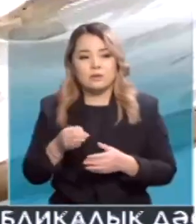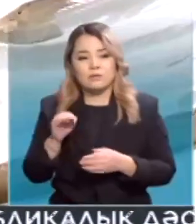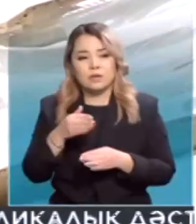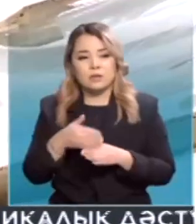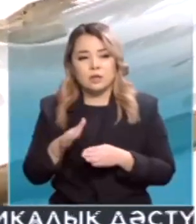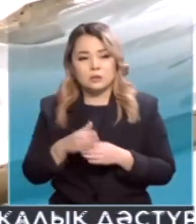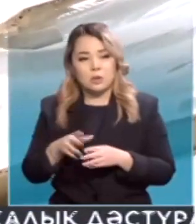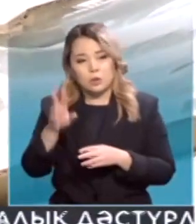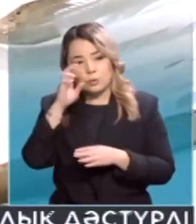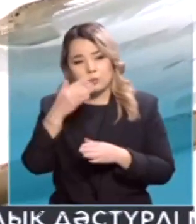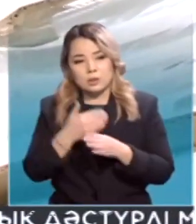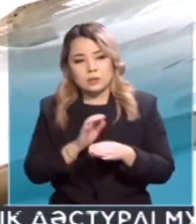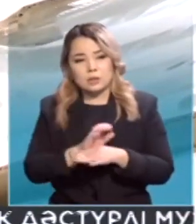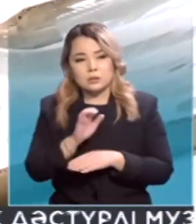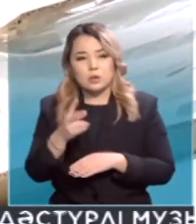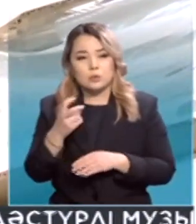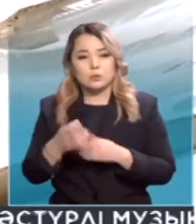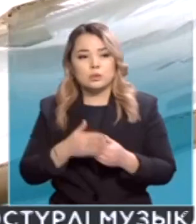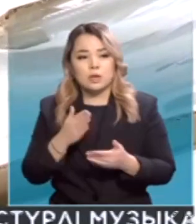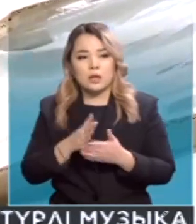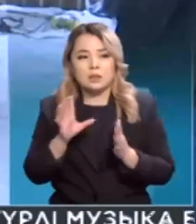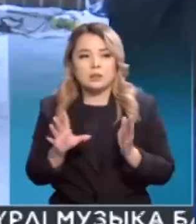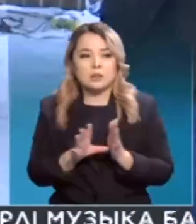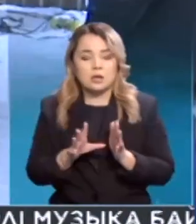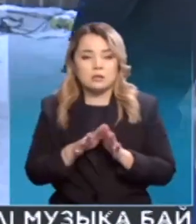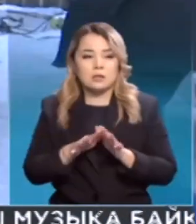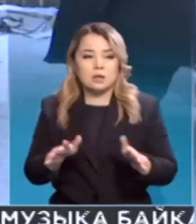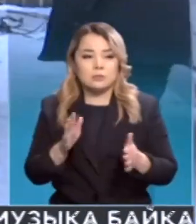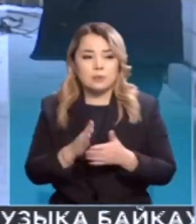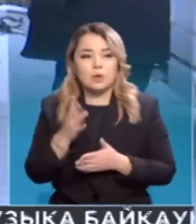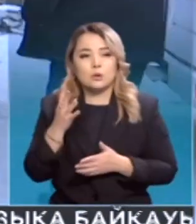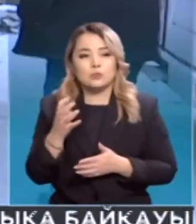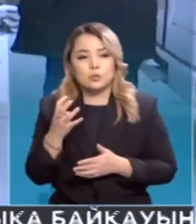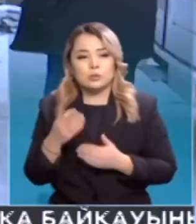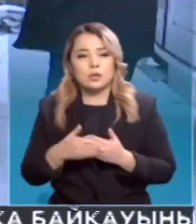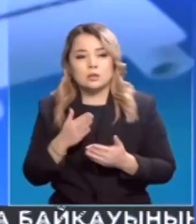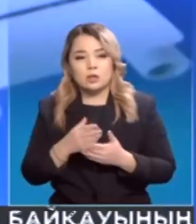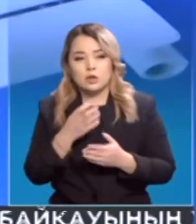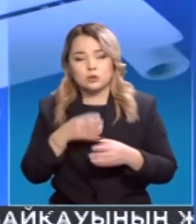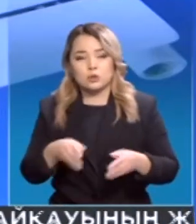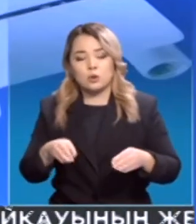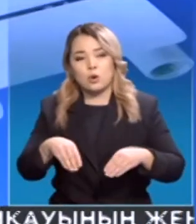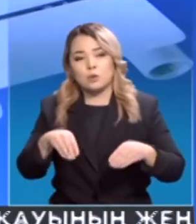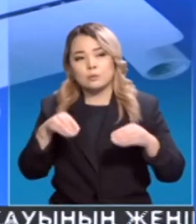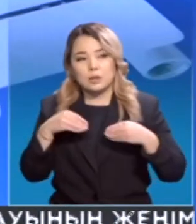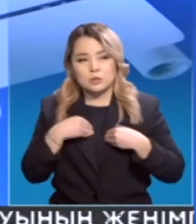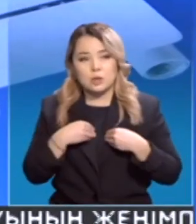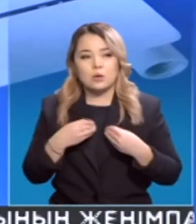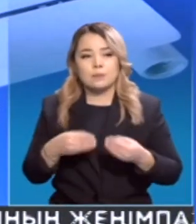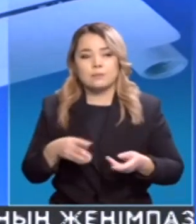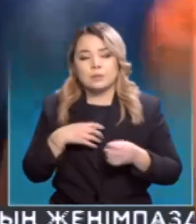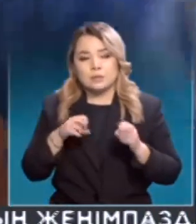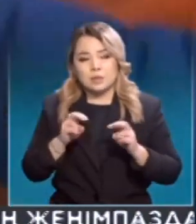гуманитарлық жүк жібереді. Бүгінде 200-ге жуық электр жылытқышы, 400-ден аса жылы көрпе мен тұрмыстық